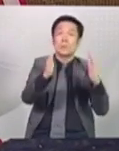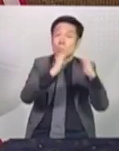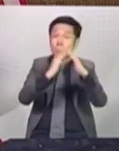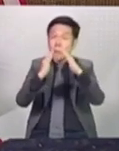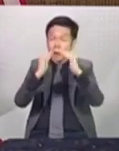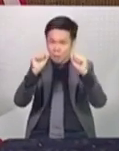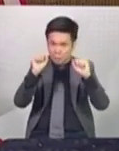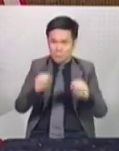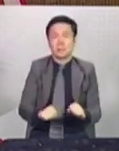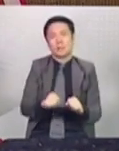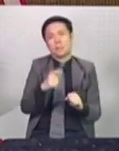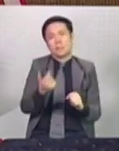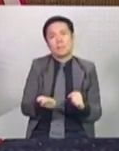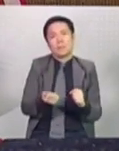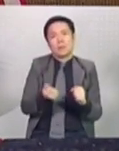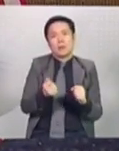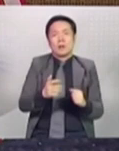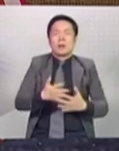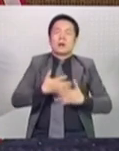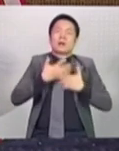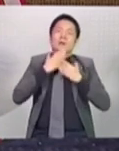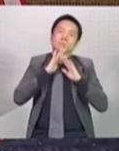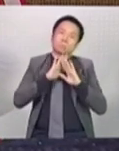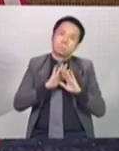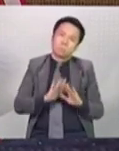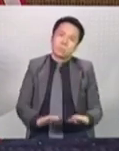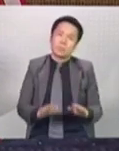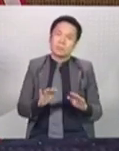lain-lain boleh menarik nafas